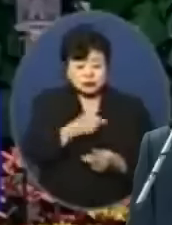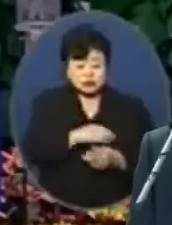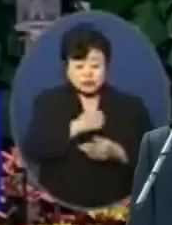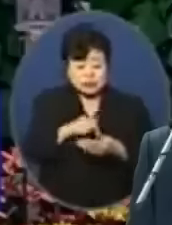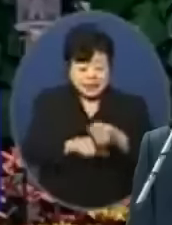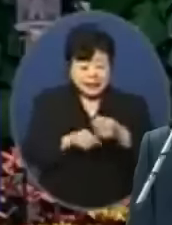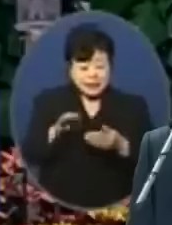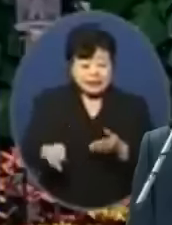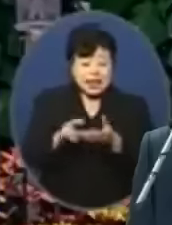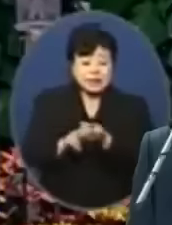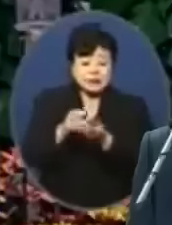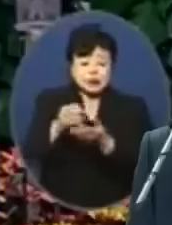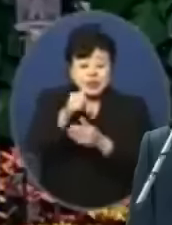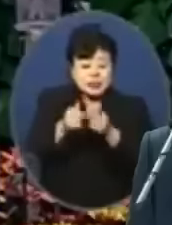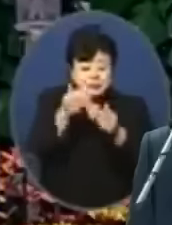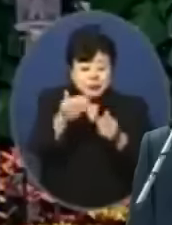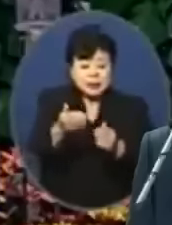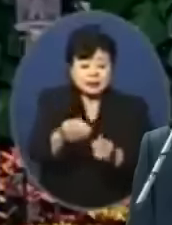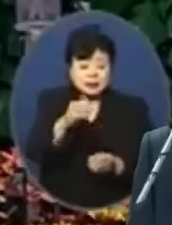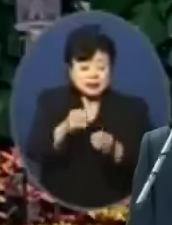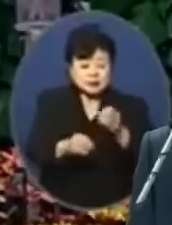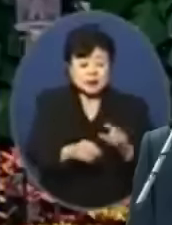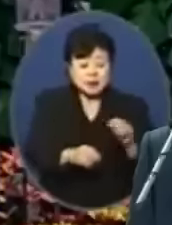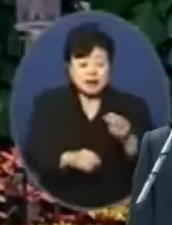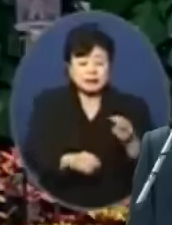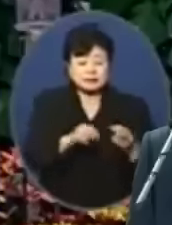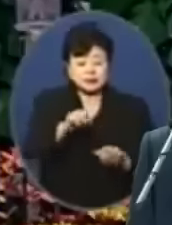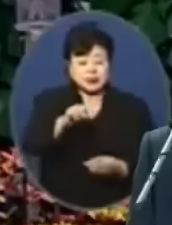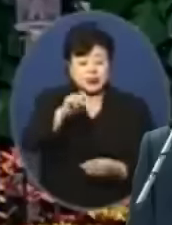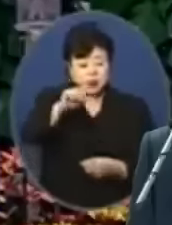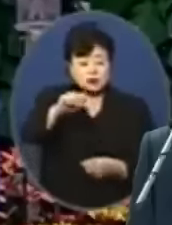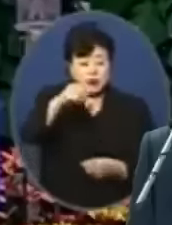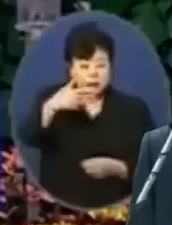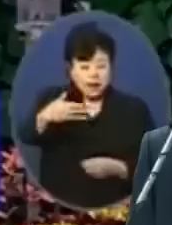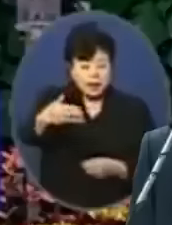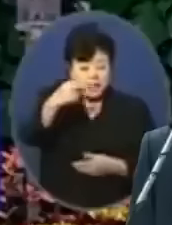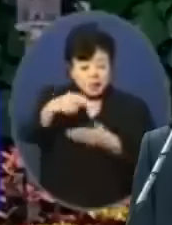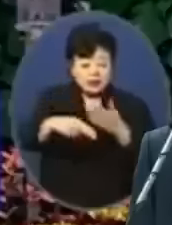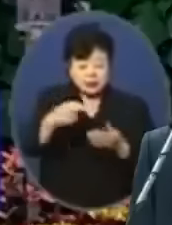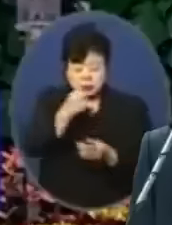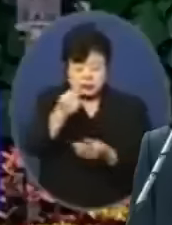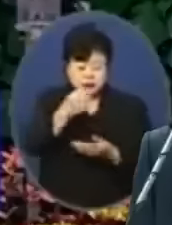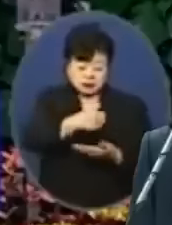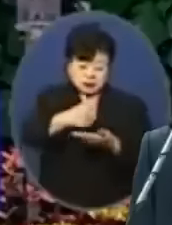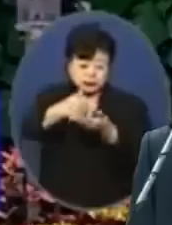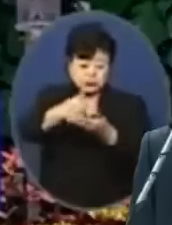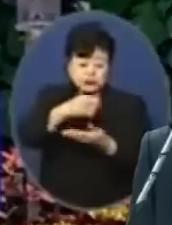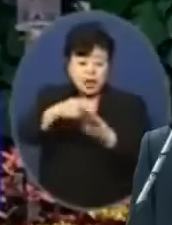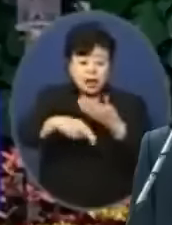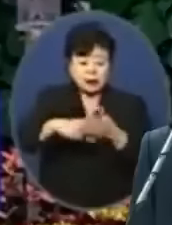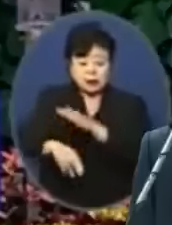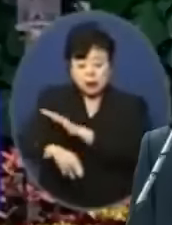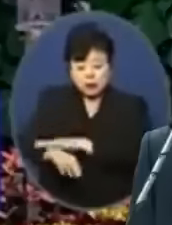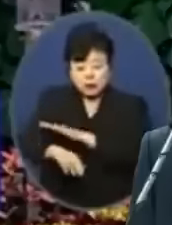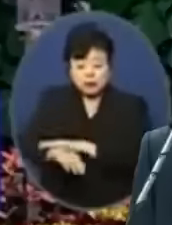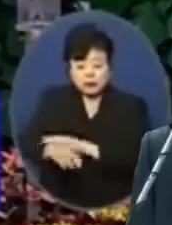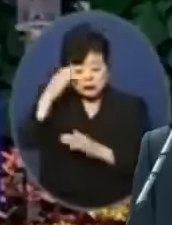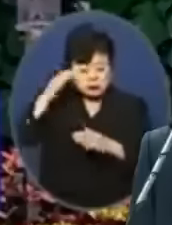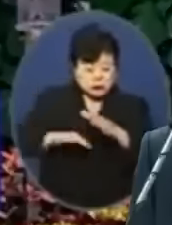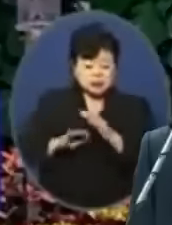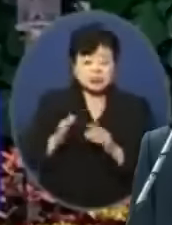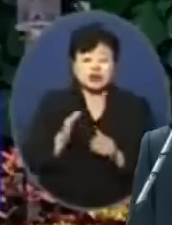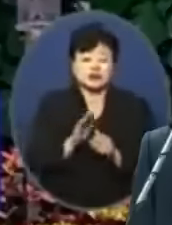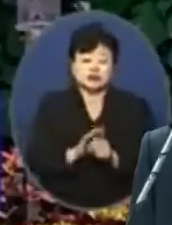감추십니다. 하나님께서는 시편 121편 5절로 8절에 보면 야훼는 너를 지키시는 이시라. 야훼께서 내 오른쪽에서 내